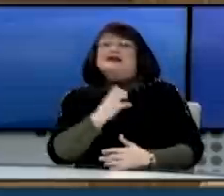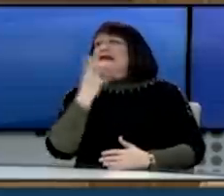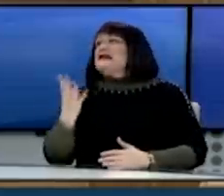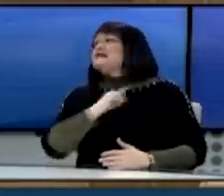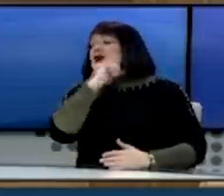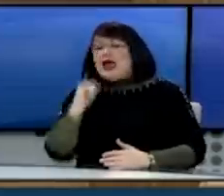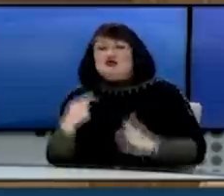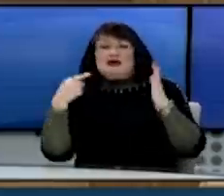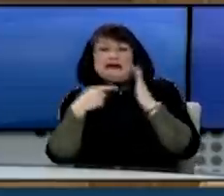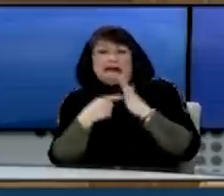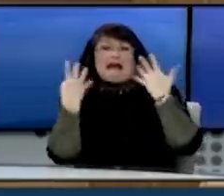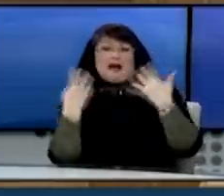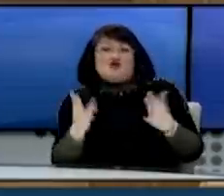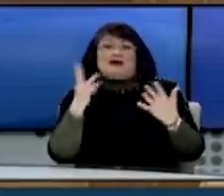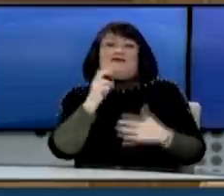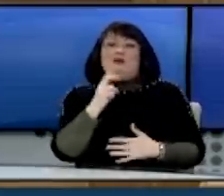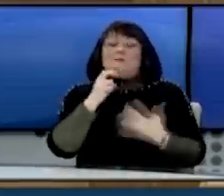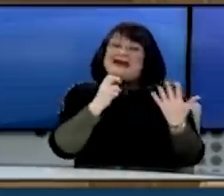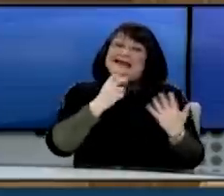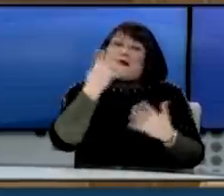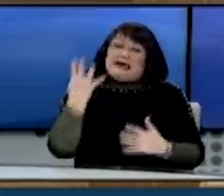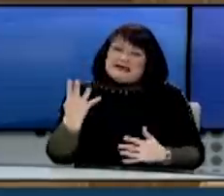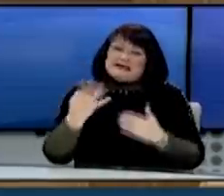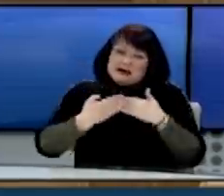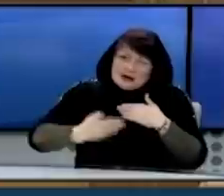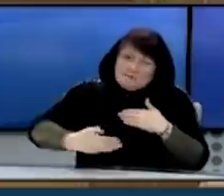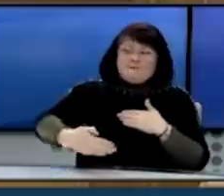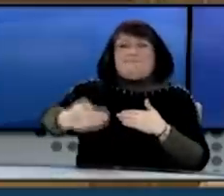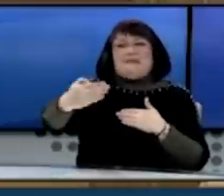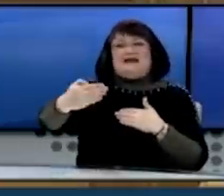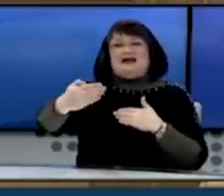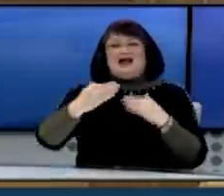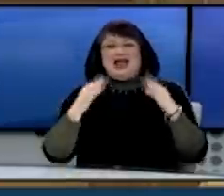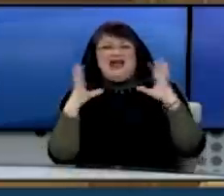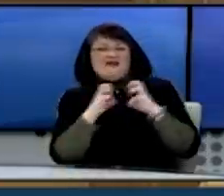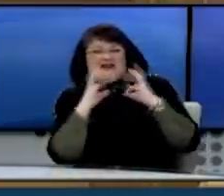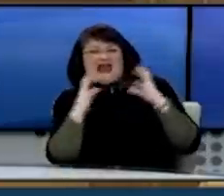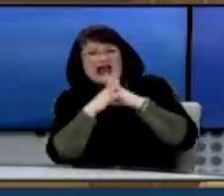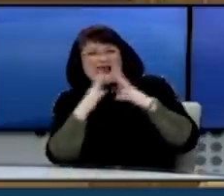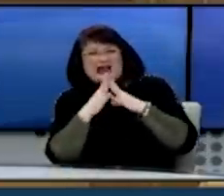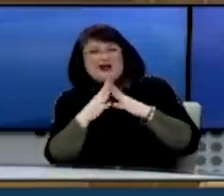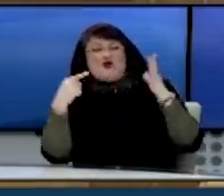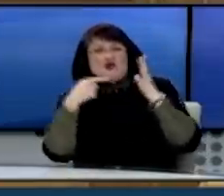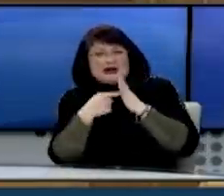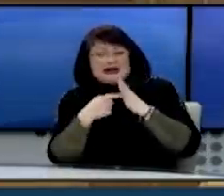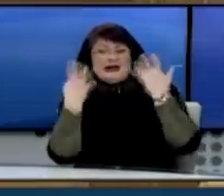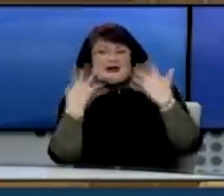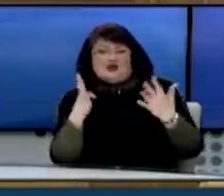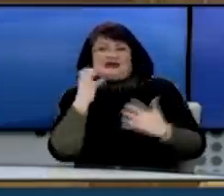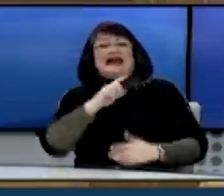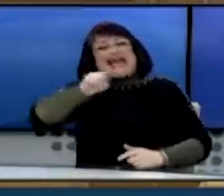το 1974 και μετά από το μεταμφυλιακό κράτος μετά το